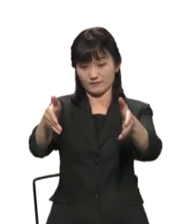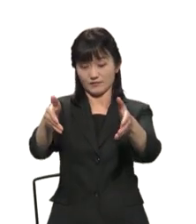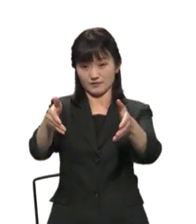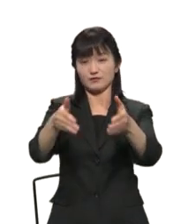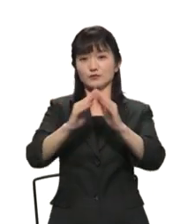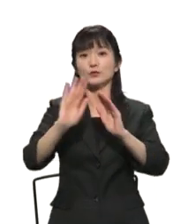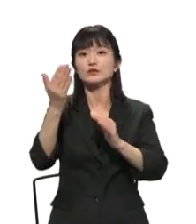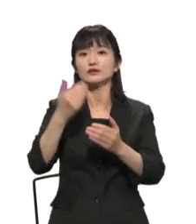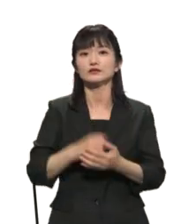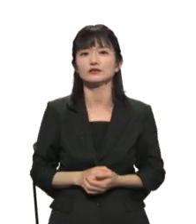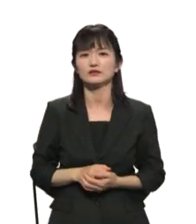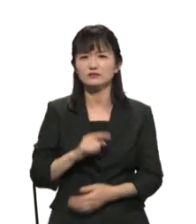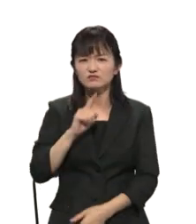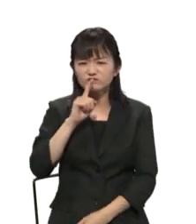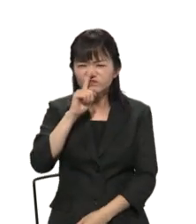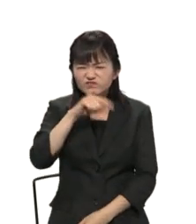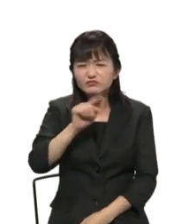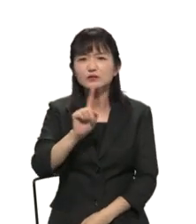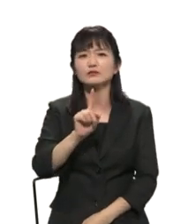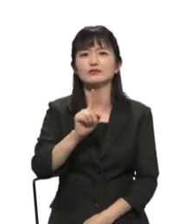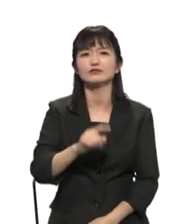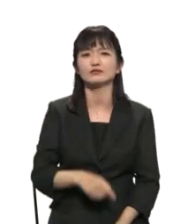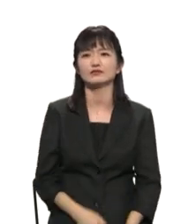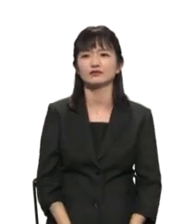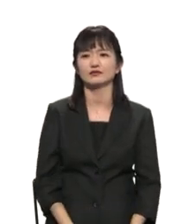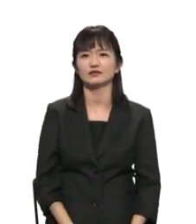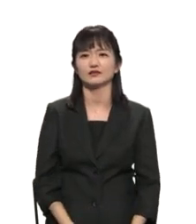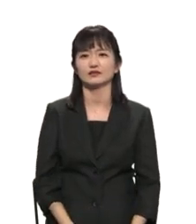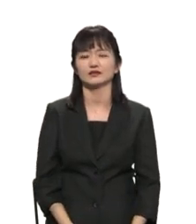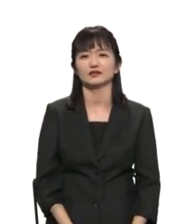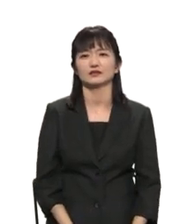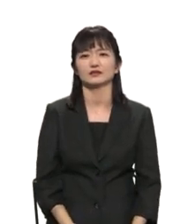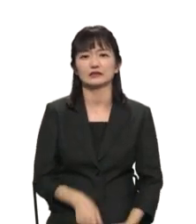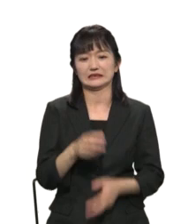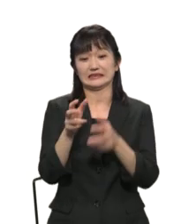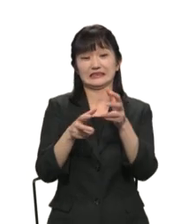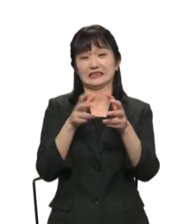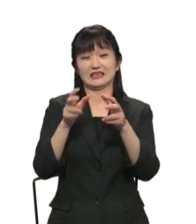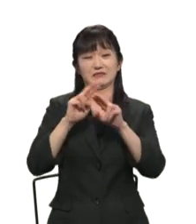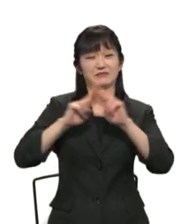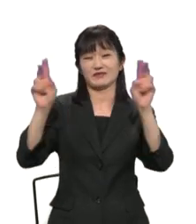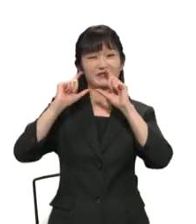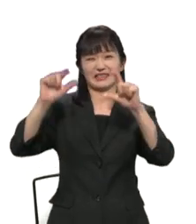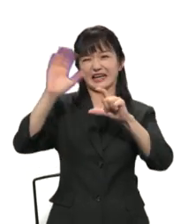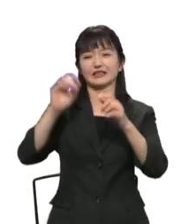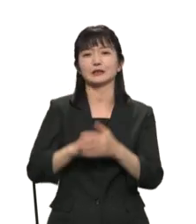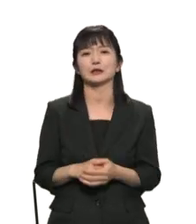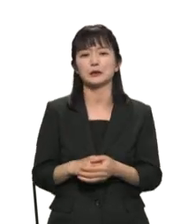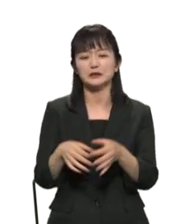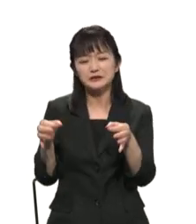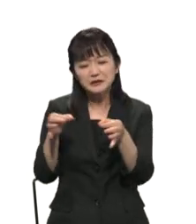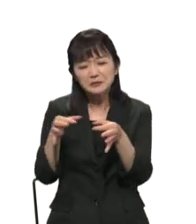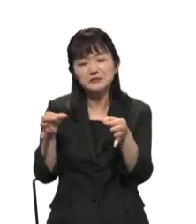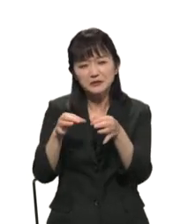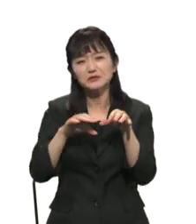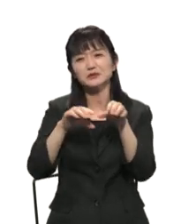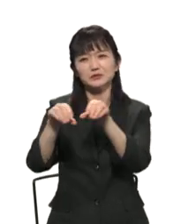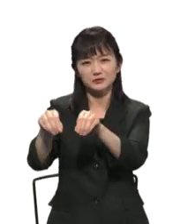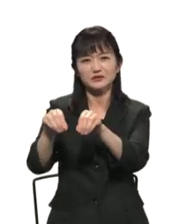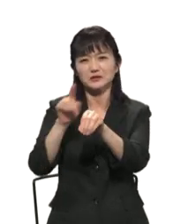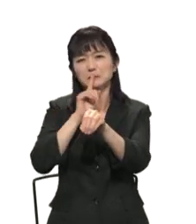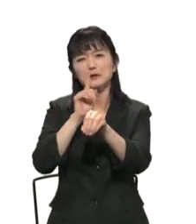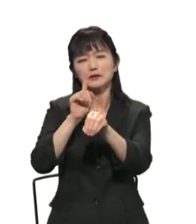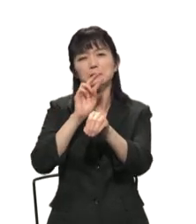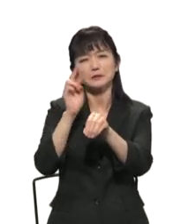표현이긴 한데 뭐가 어머니란 겁니까 백주와서는 아니고 잠정 중단 지금 쪼글쪼금씩 그렇게 옮겨가고